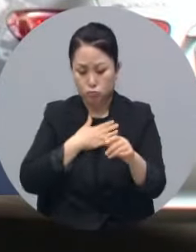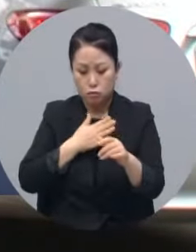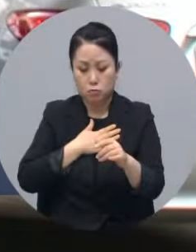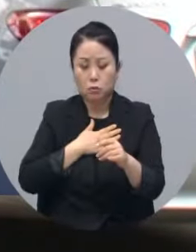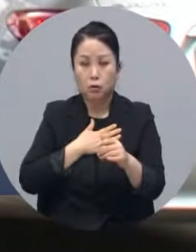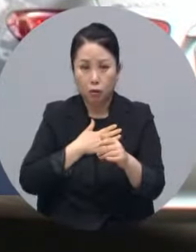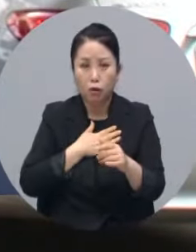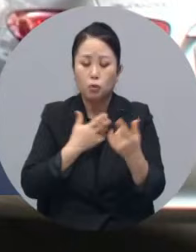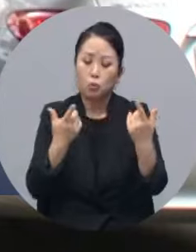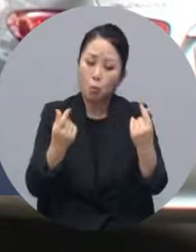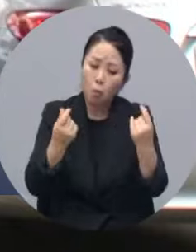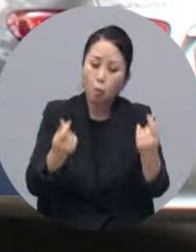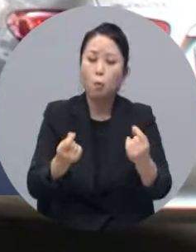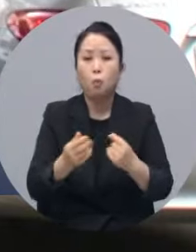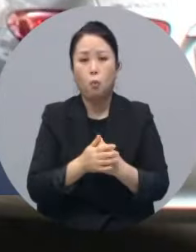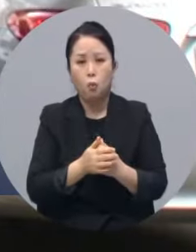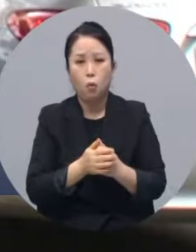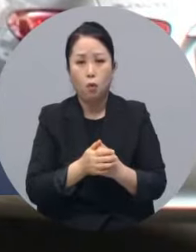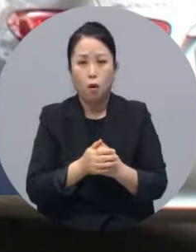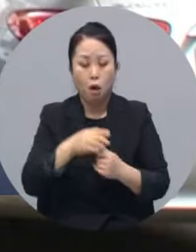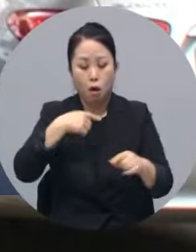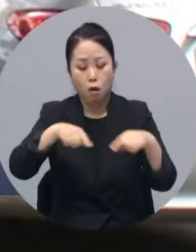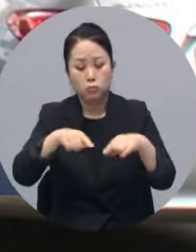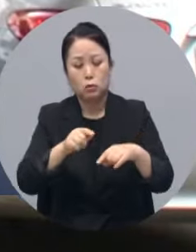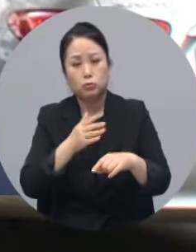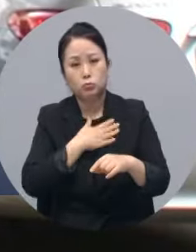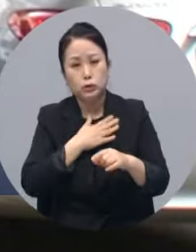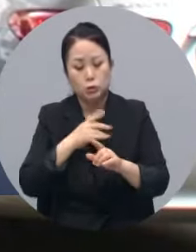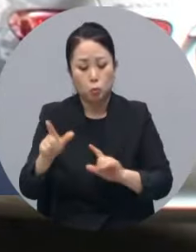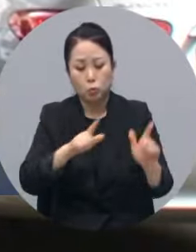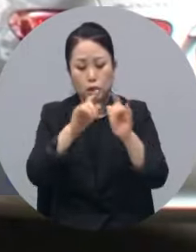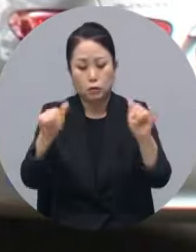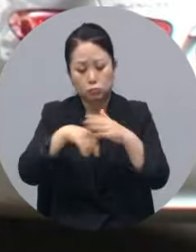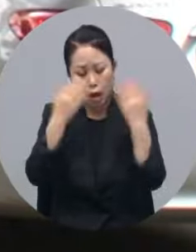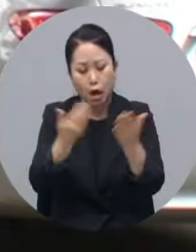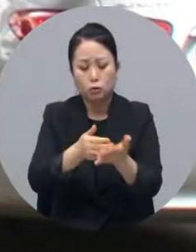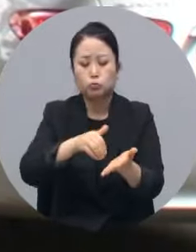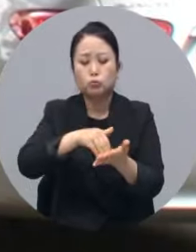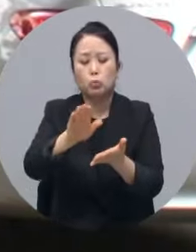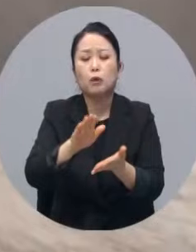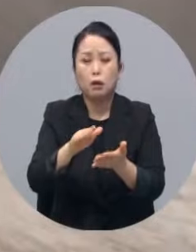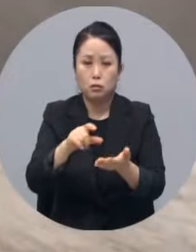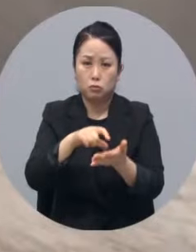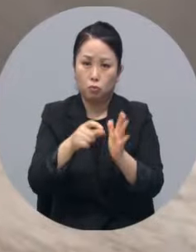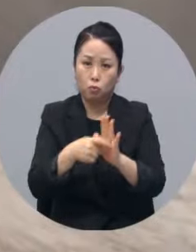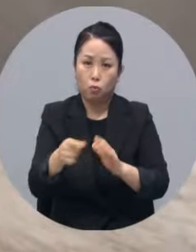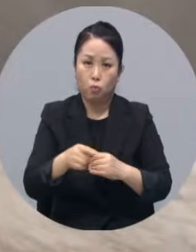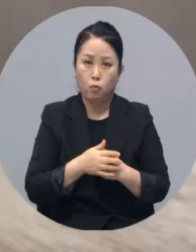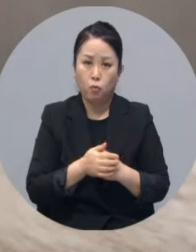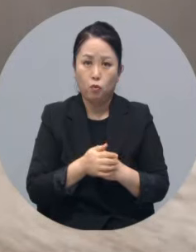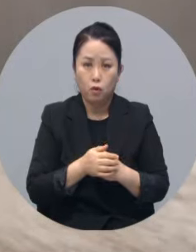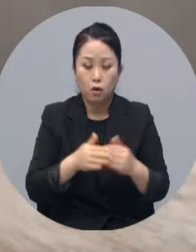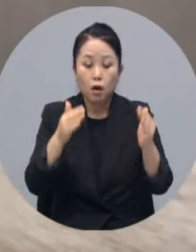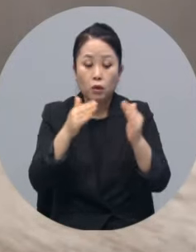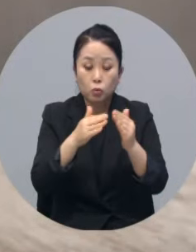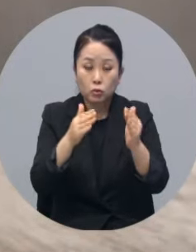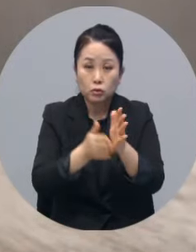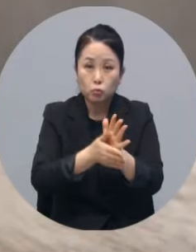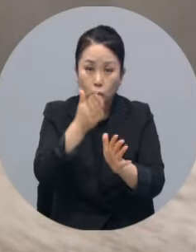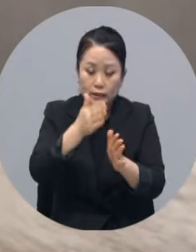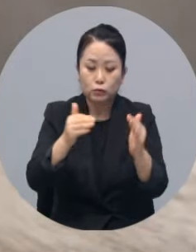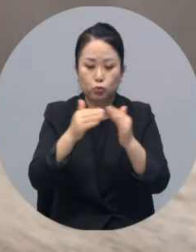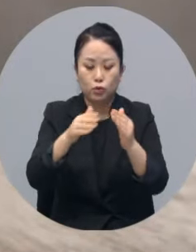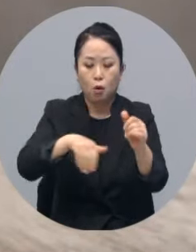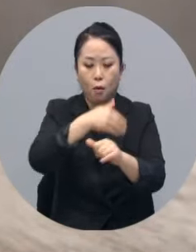다름없는 이런 그 행정을 해가 이 동네 주민들이 다 쫓겨날 바입니다. 도시 및 주거환경